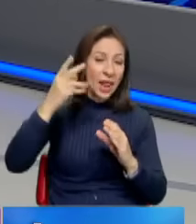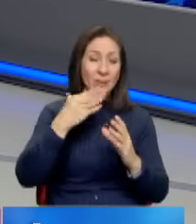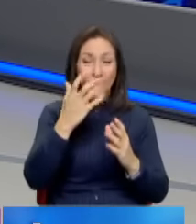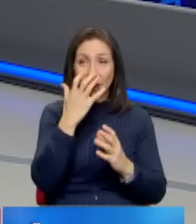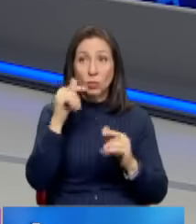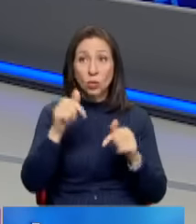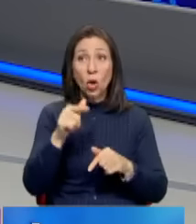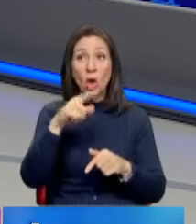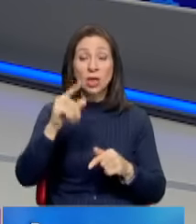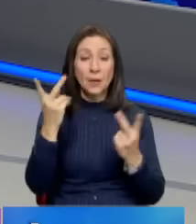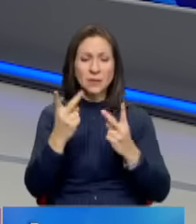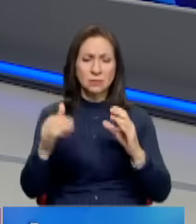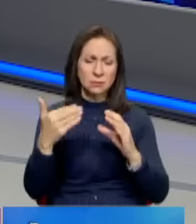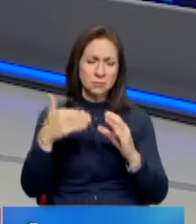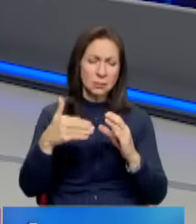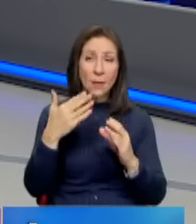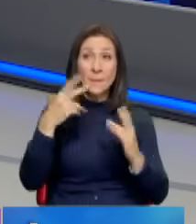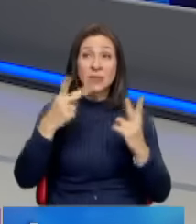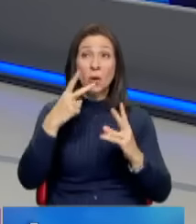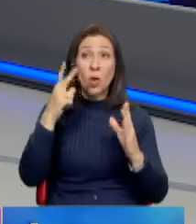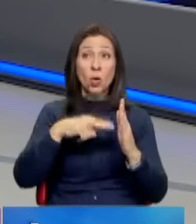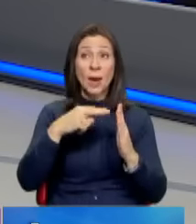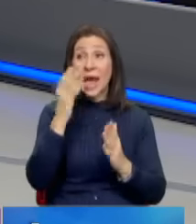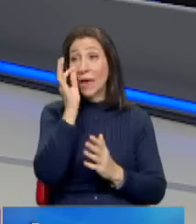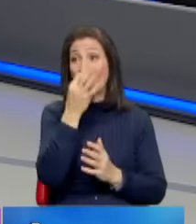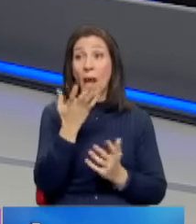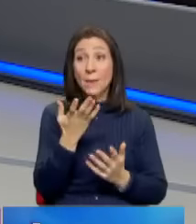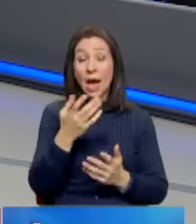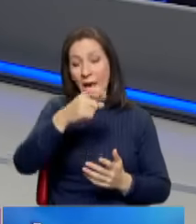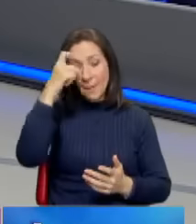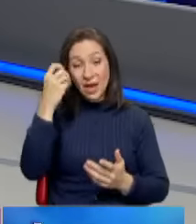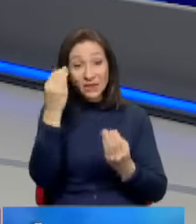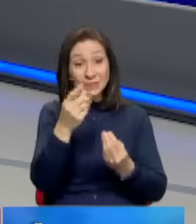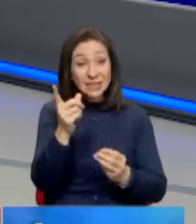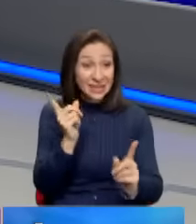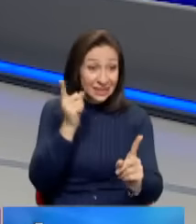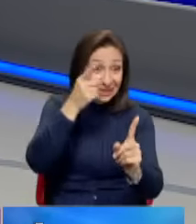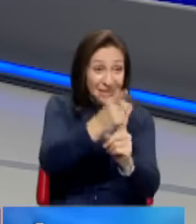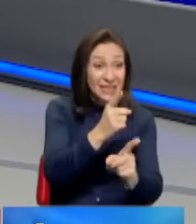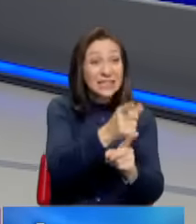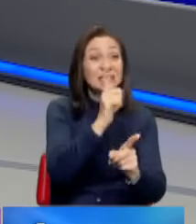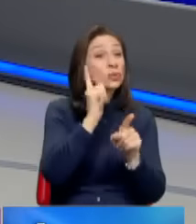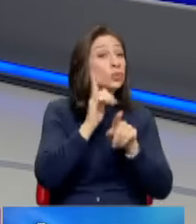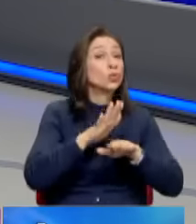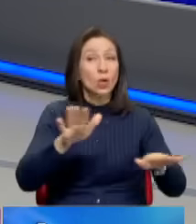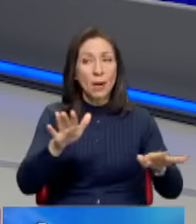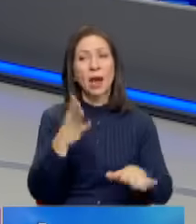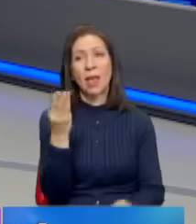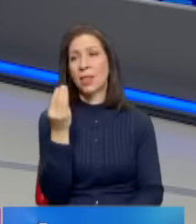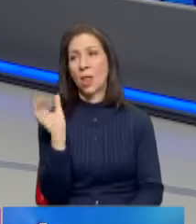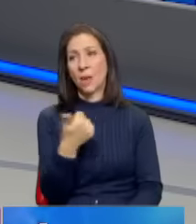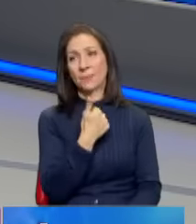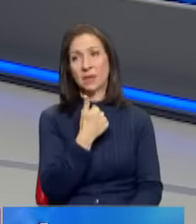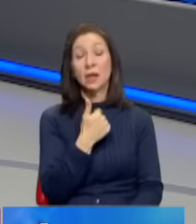bekleyenler bugün de onlarca mesaj atmışlar. Mesajları okumak belki de en kolay ama emek verip sizin yanınıza gelip sizin sesinizi duyurmaya çalışmak en